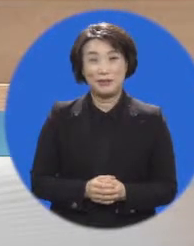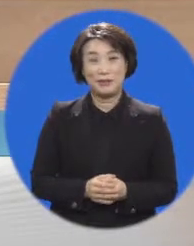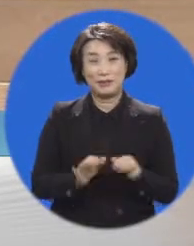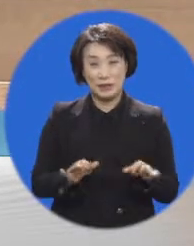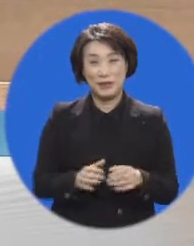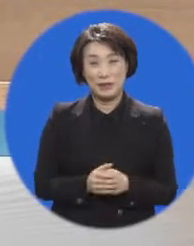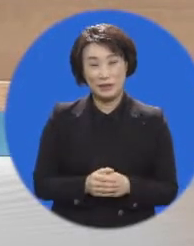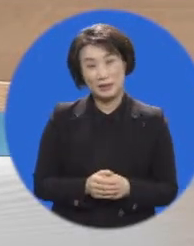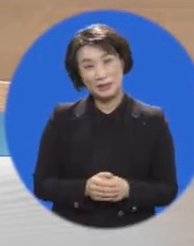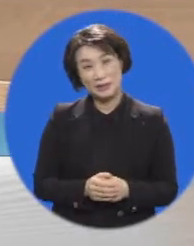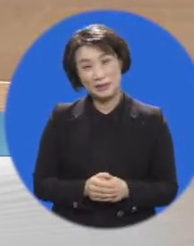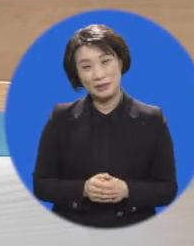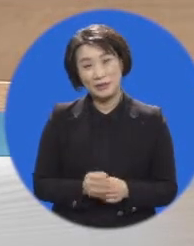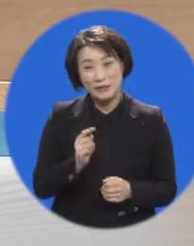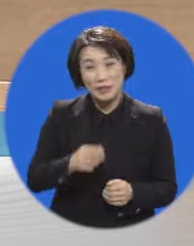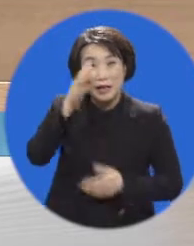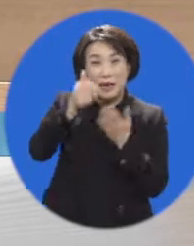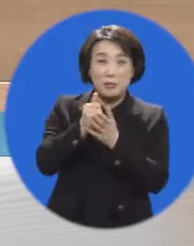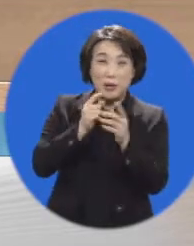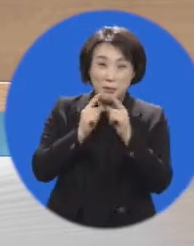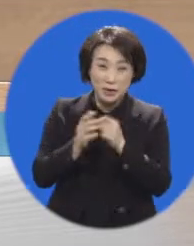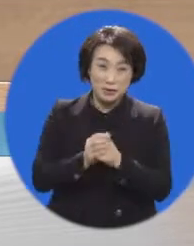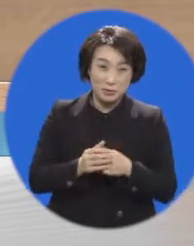이 말씀을